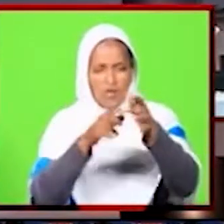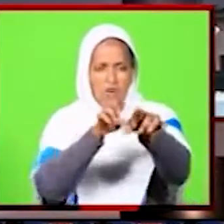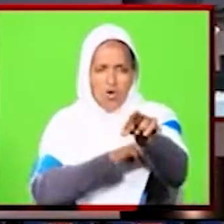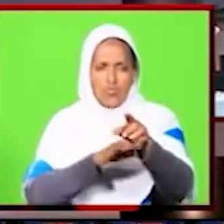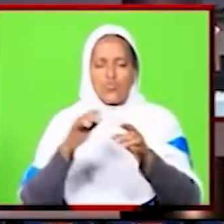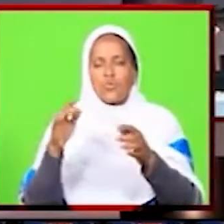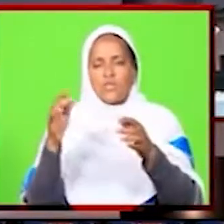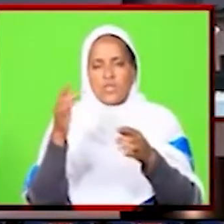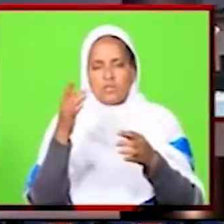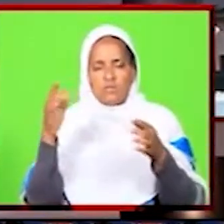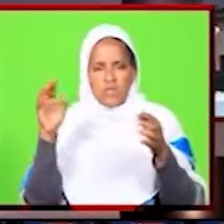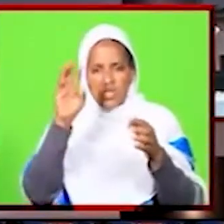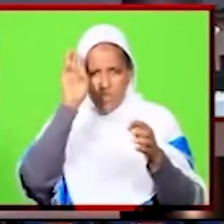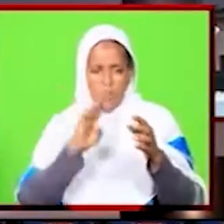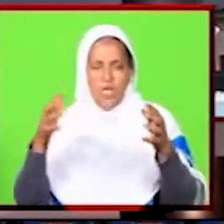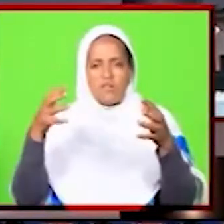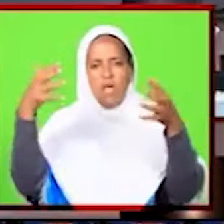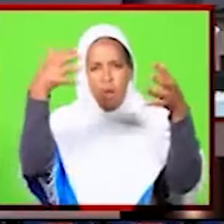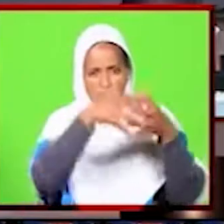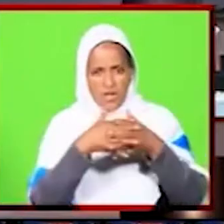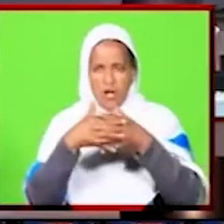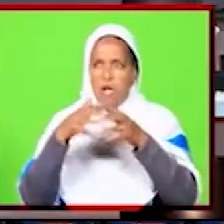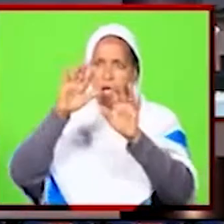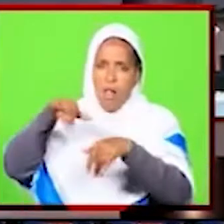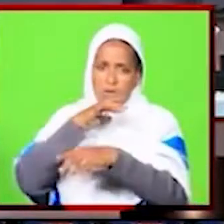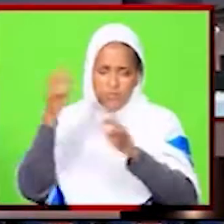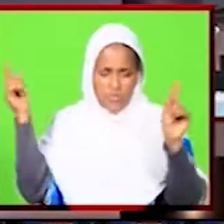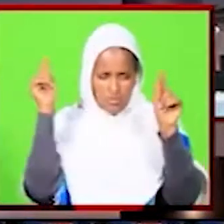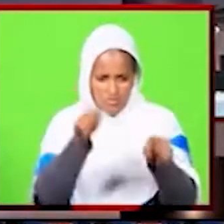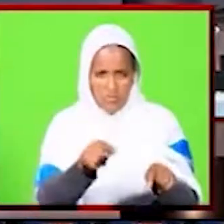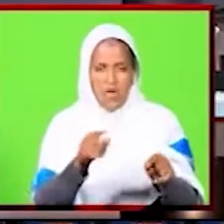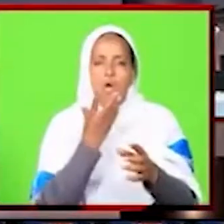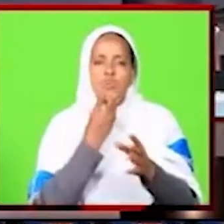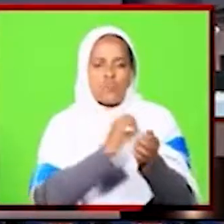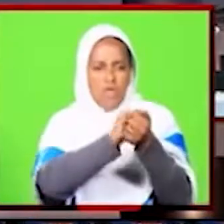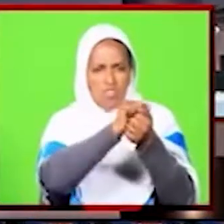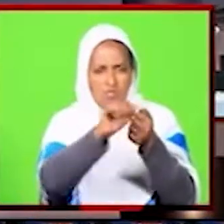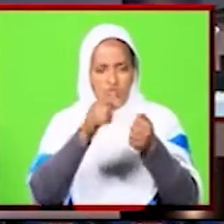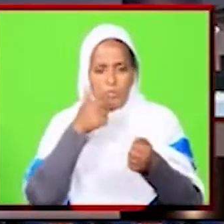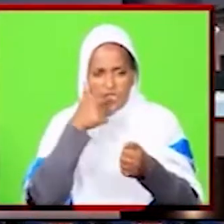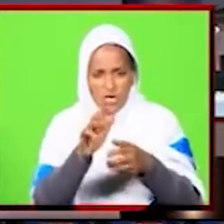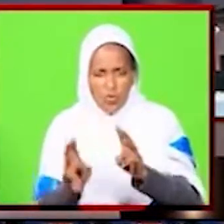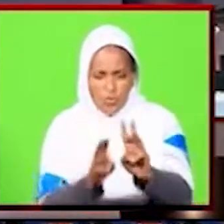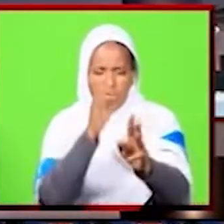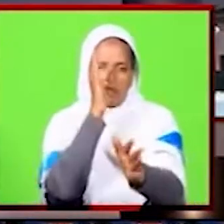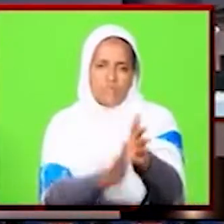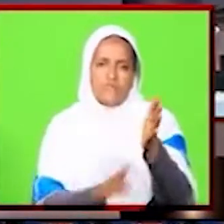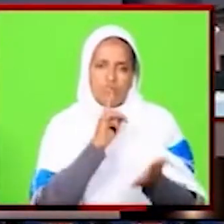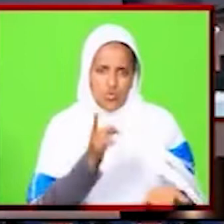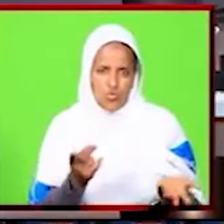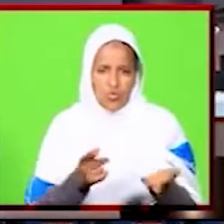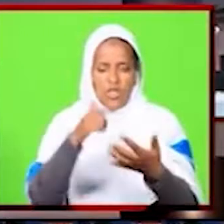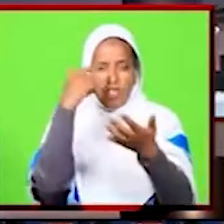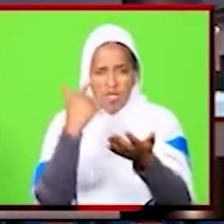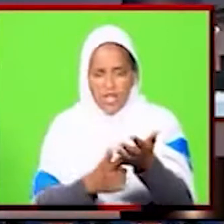እንደተባለ ከየሩቁ ከሰሜን አፍሪካ ሳይቀር ከምዕራብ አውሮፓ ሳይቀር ወደ ኢየሩሳሌም አዝምተው ነው ሮማውያን አይሁድን ያጠፏቸውና በተነገረው መንገድ